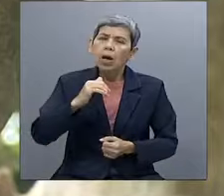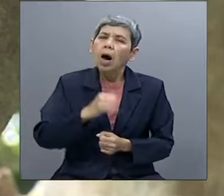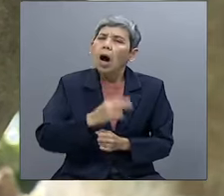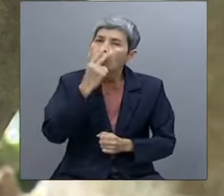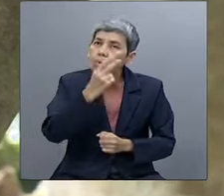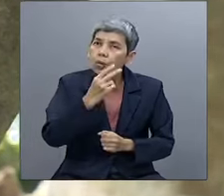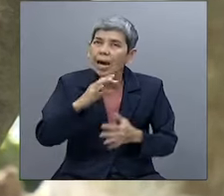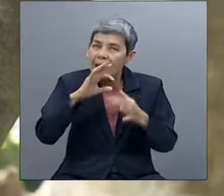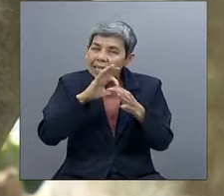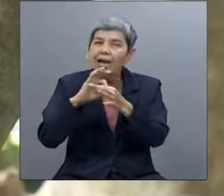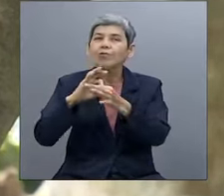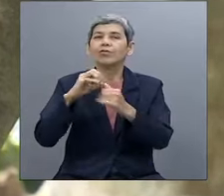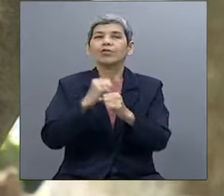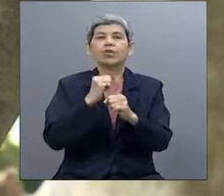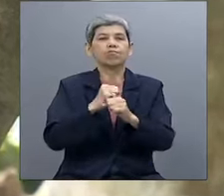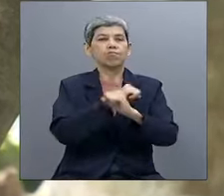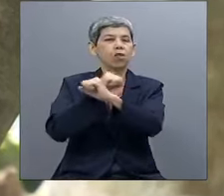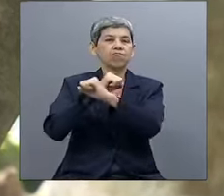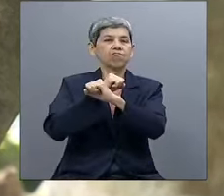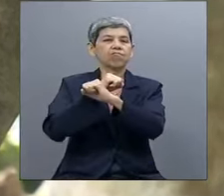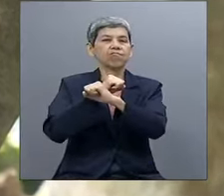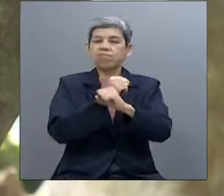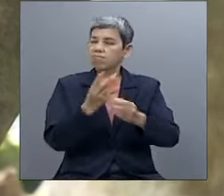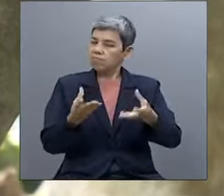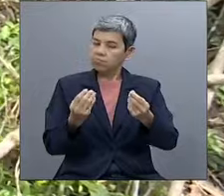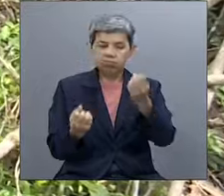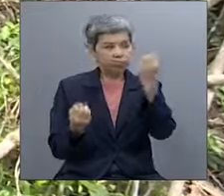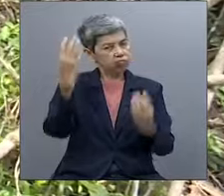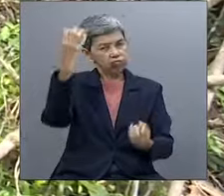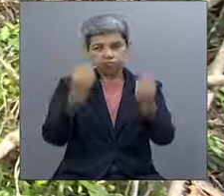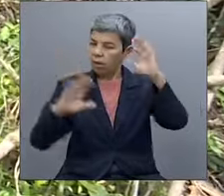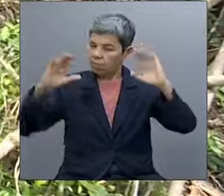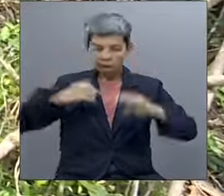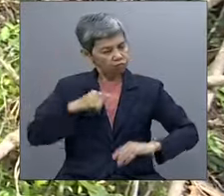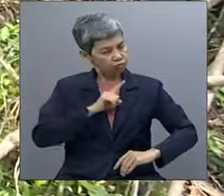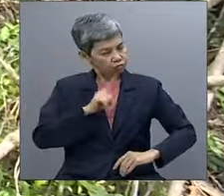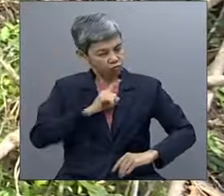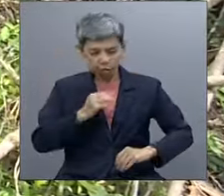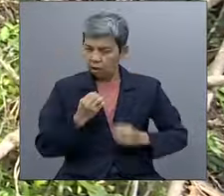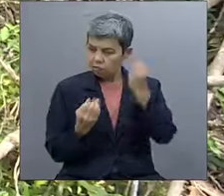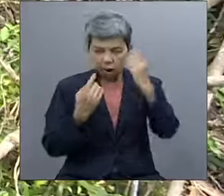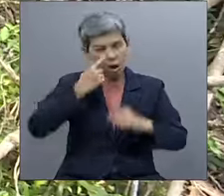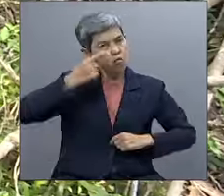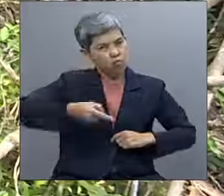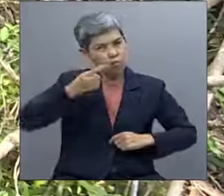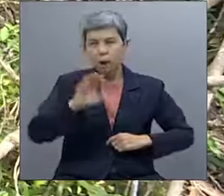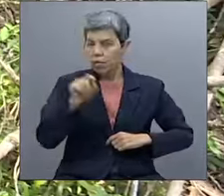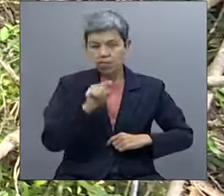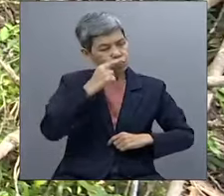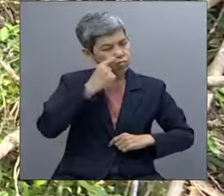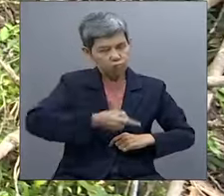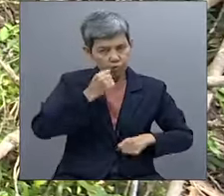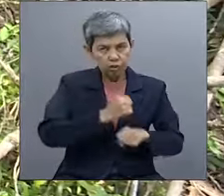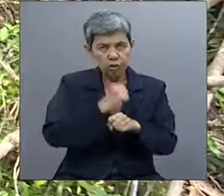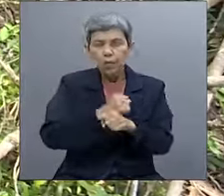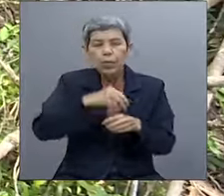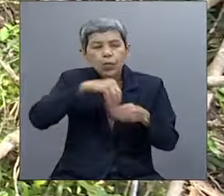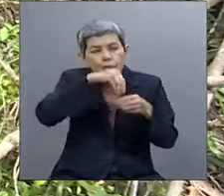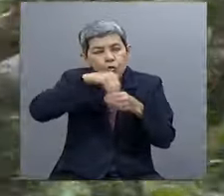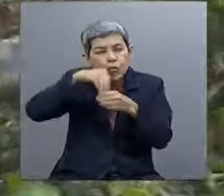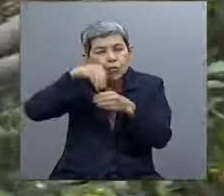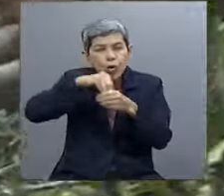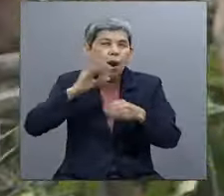น่าจะเป็นผลมาจากมาตรการอนุรักษ์ผืนป่าและนโยบายของรัฐบาลในการรักษาป่า 50%เพื่อเป็นแหล่งที่อยู่อาศัยของ